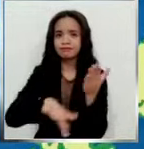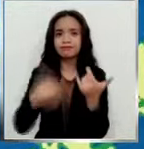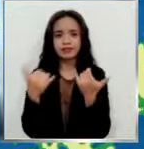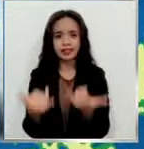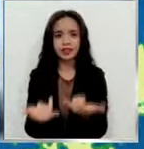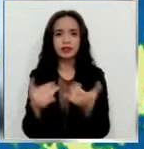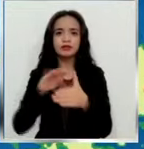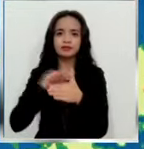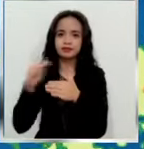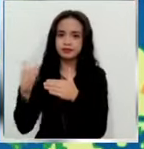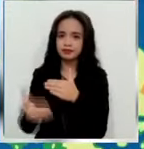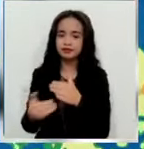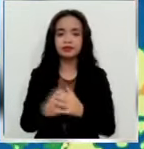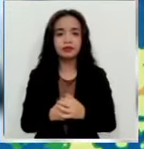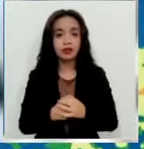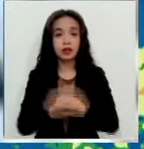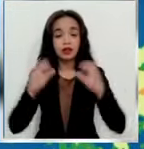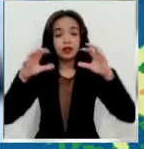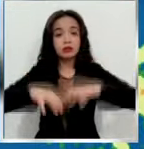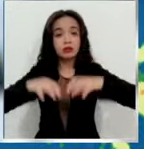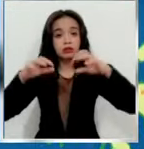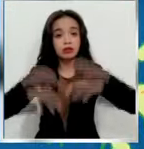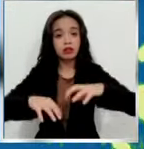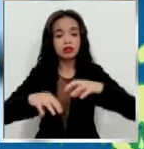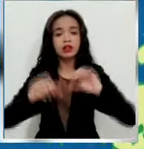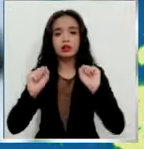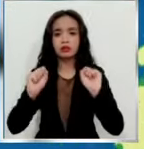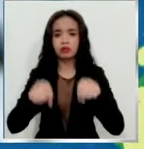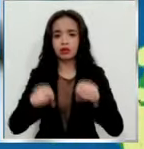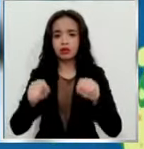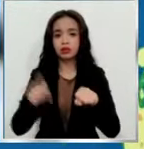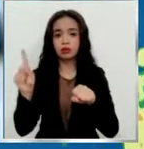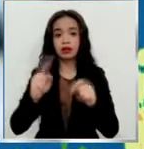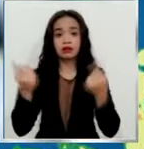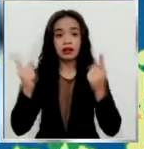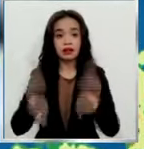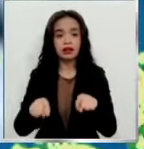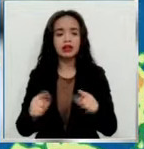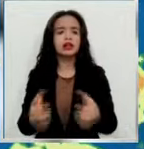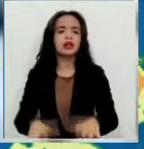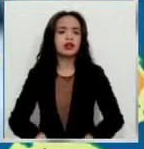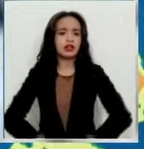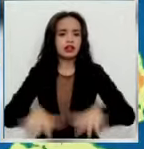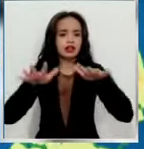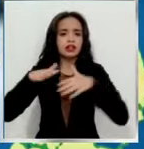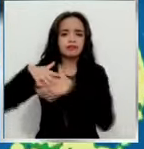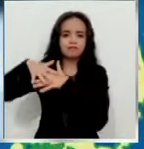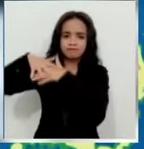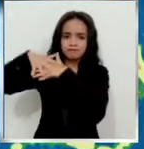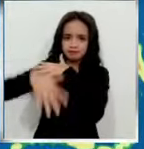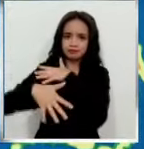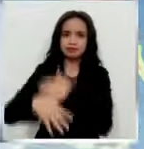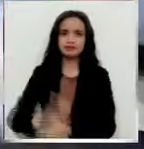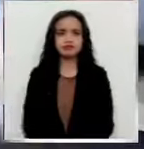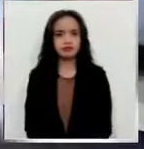weekend. Ang mga pag-ulan po na yan ay posibleng magdulot ng pagbaha at pagguho ng lupa.